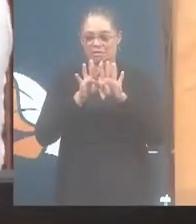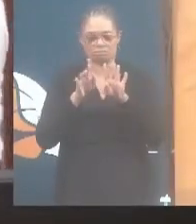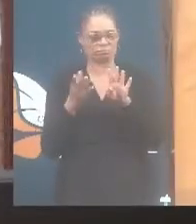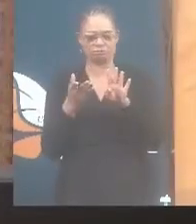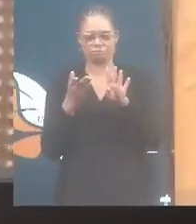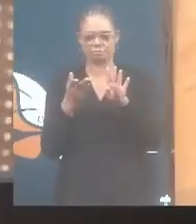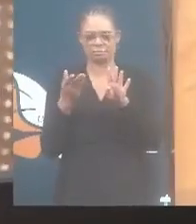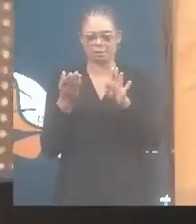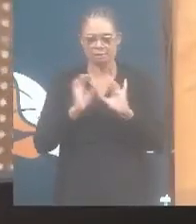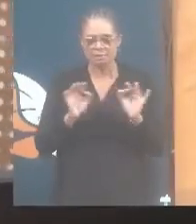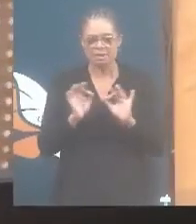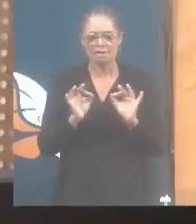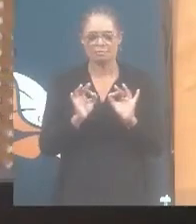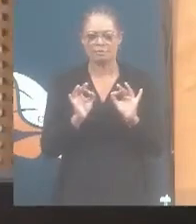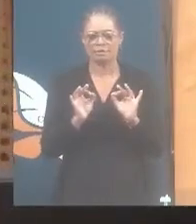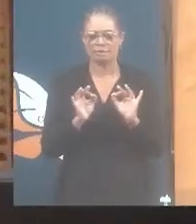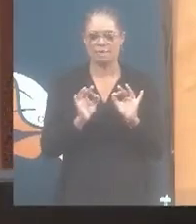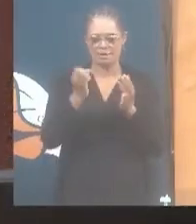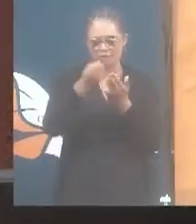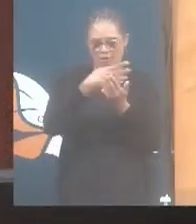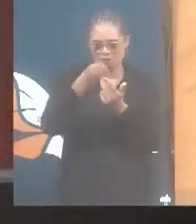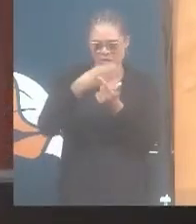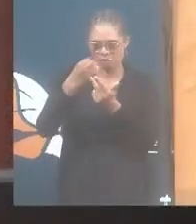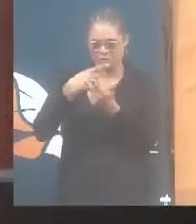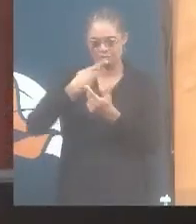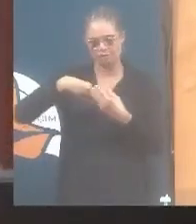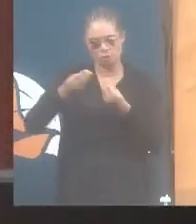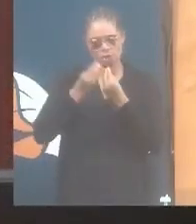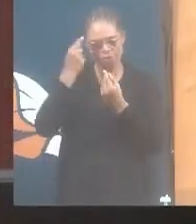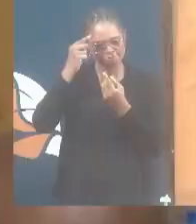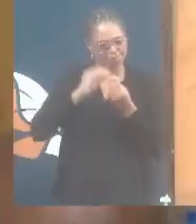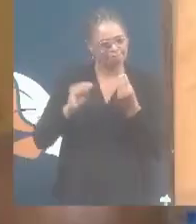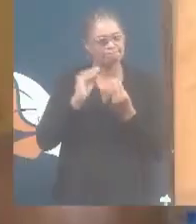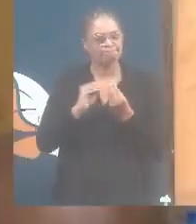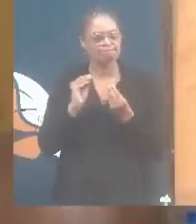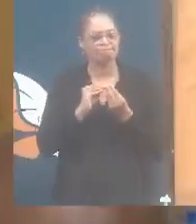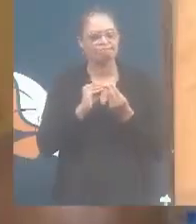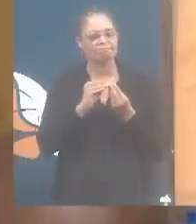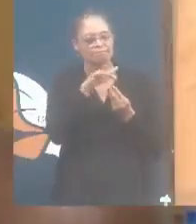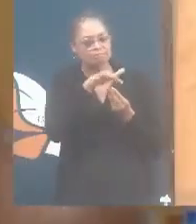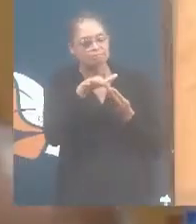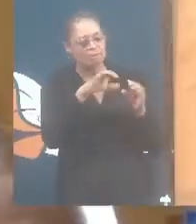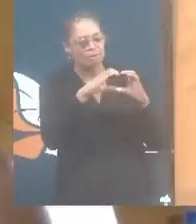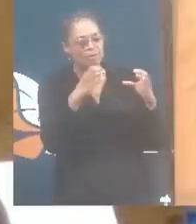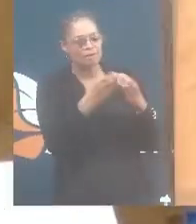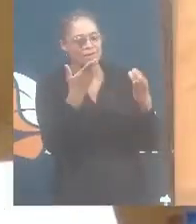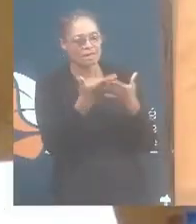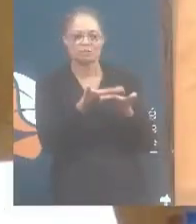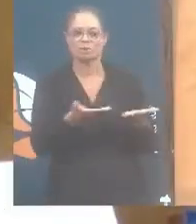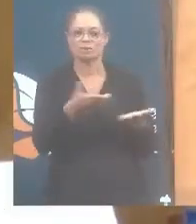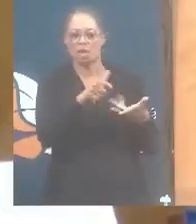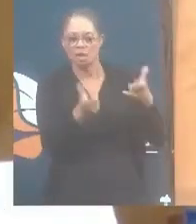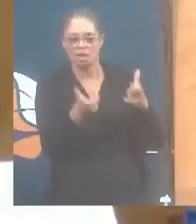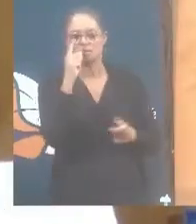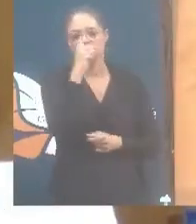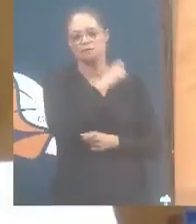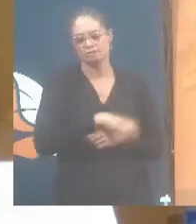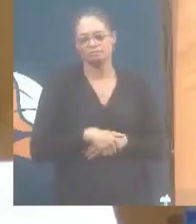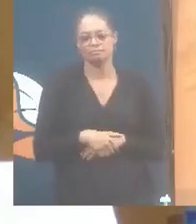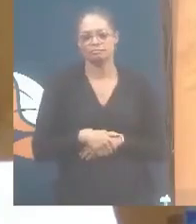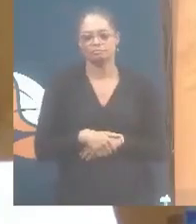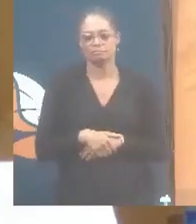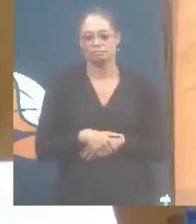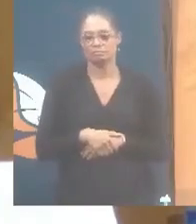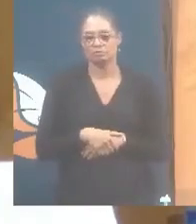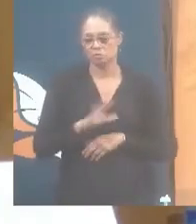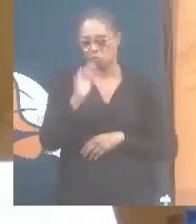qui nous interpellent et qui nous disent que la collectivité, effectivement, dans une situation qui est difficile. Nous le